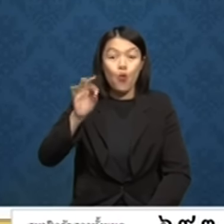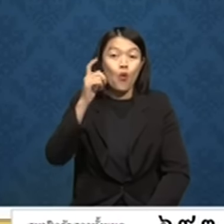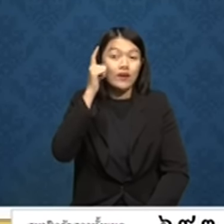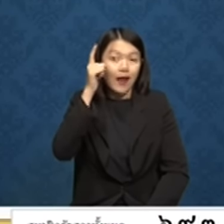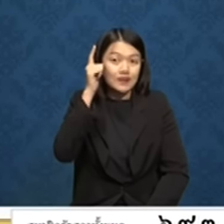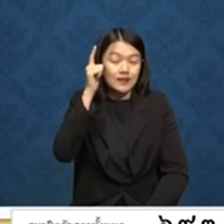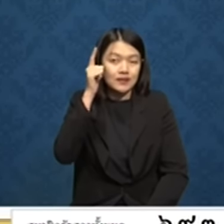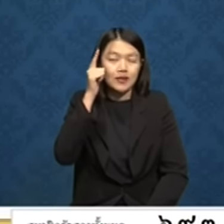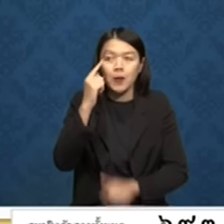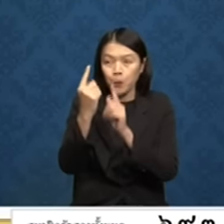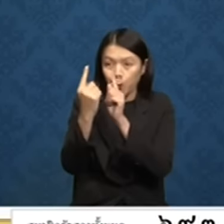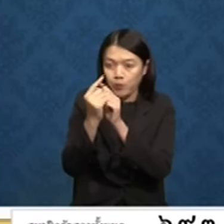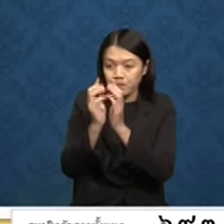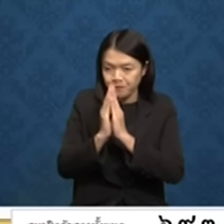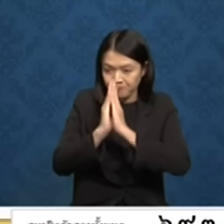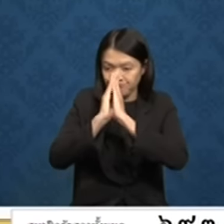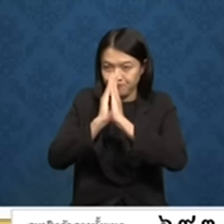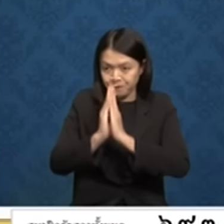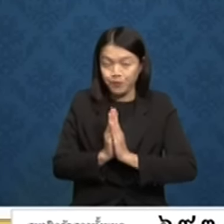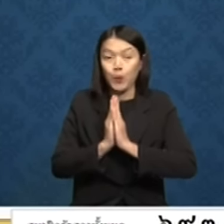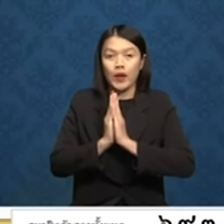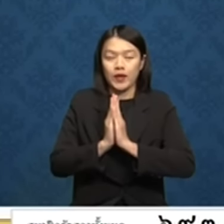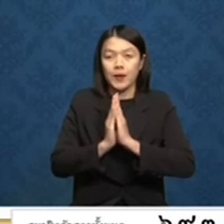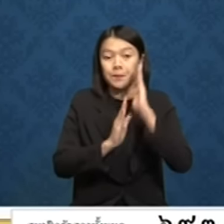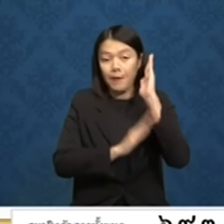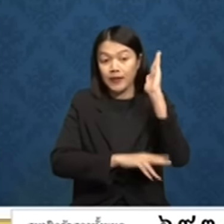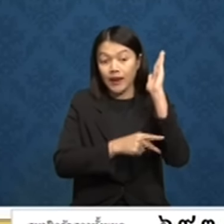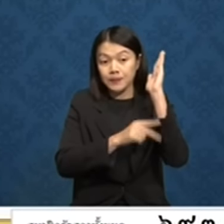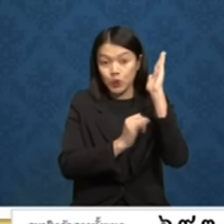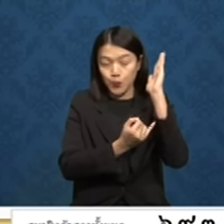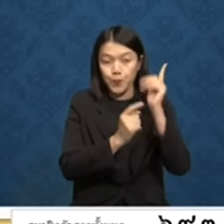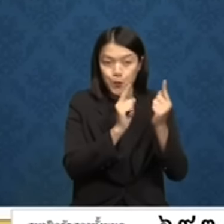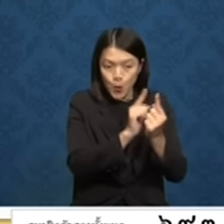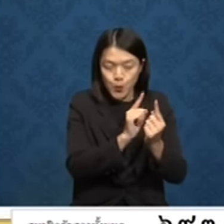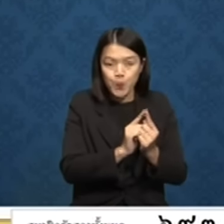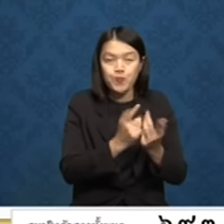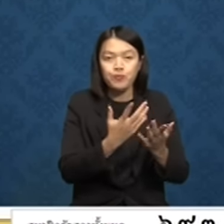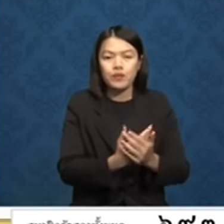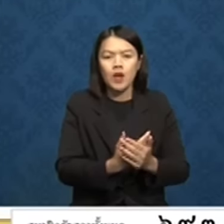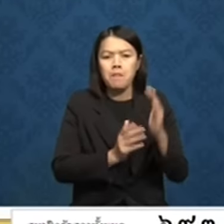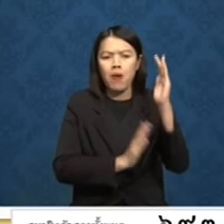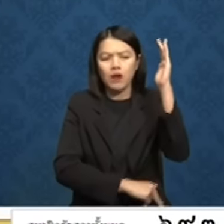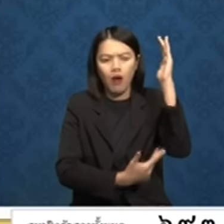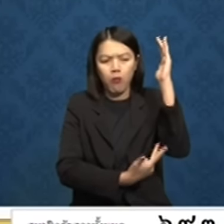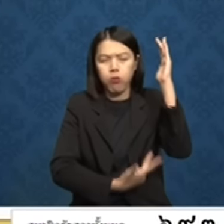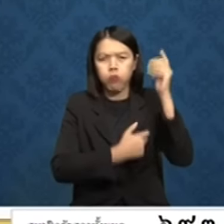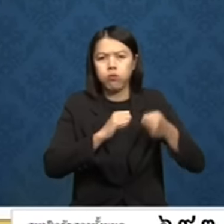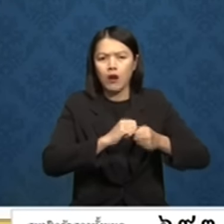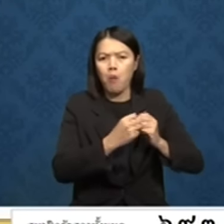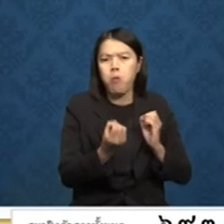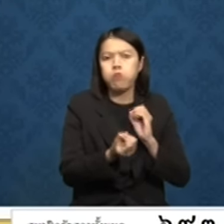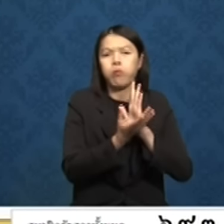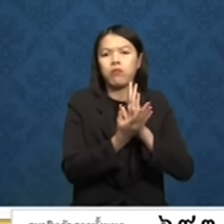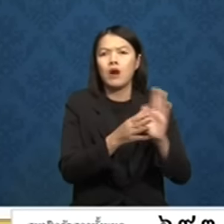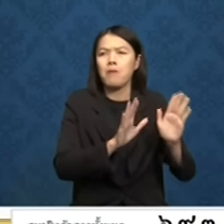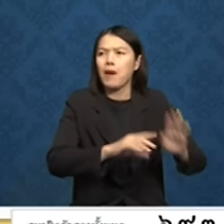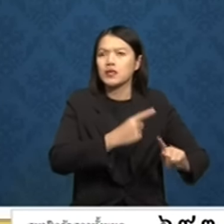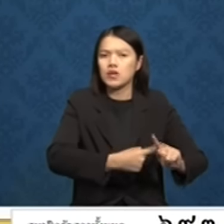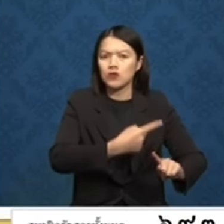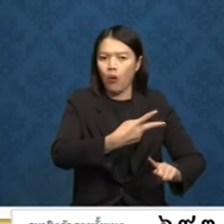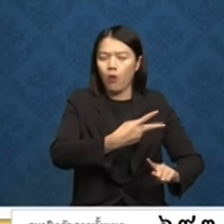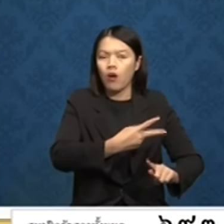างไปเข้าเฝ้าที่พระราชวังไกลกังวลหลังจากที่สถานการณ์ความไม่สงบในจังหวัดชายแดนภาคใต้ดำเนินมาประมาณเกือบ2เดือน